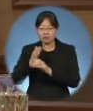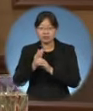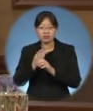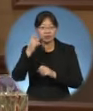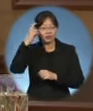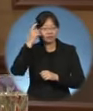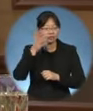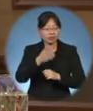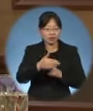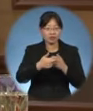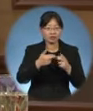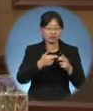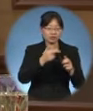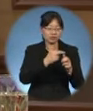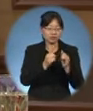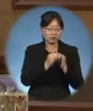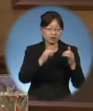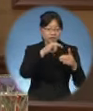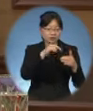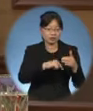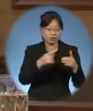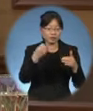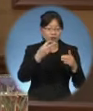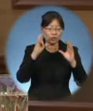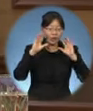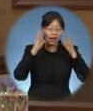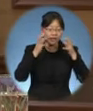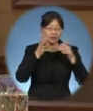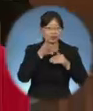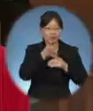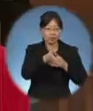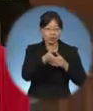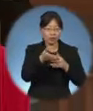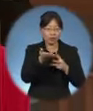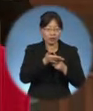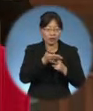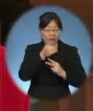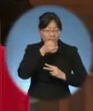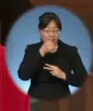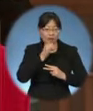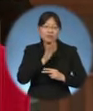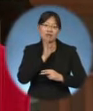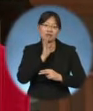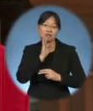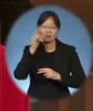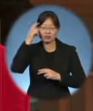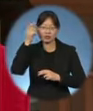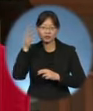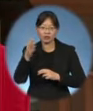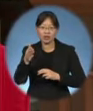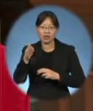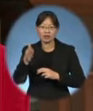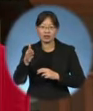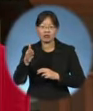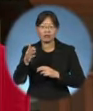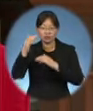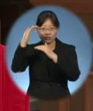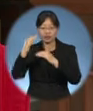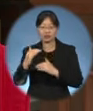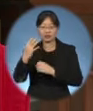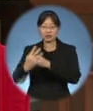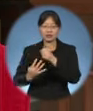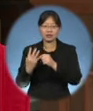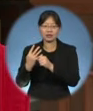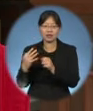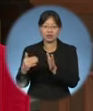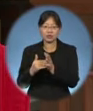중에서 소아정신과는 별도로 또 합니까? 네, 정신과 전공의 과정이 이제 4년 과정으로 되어 있고요. 그리고